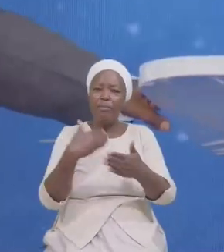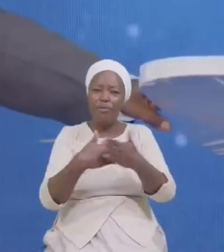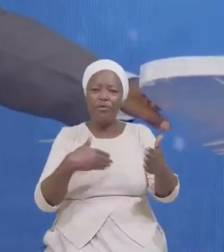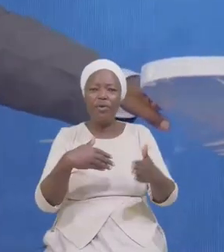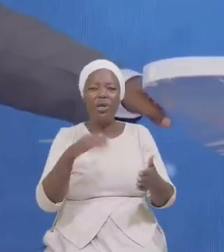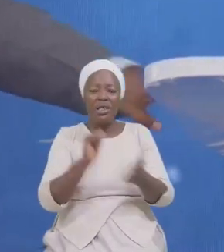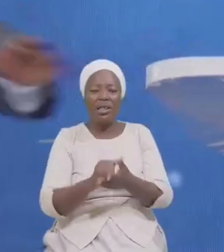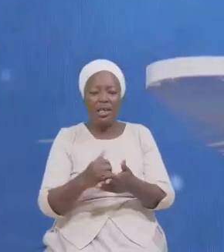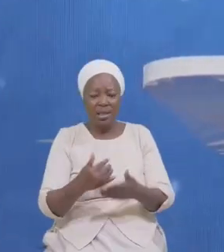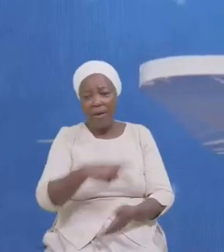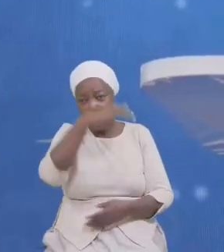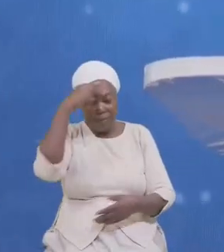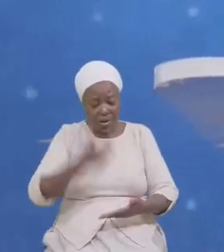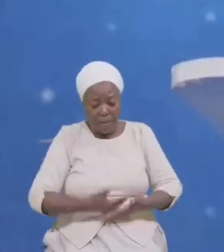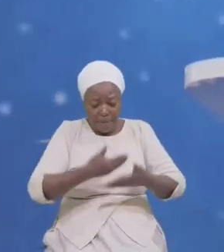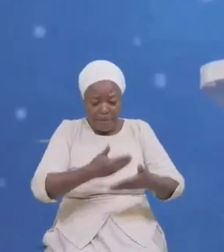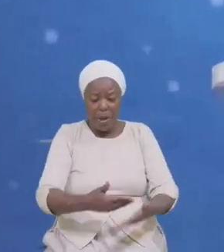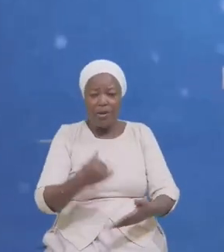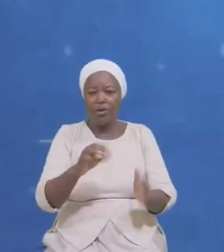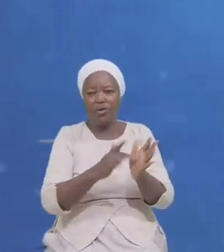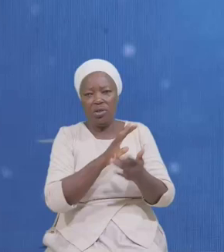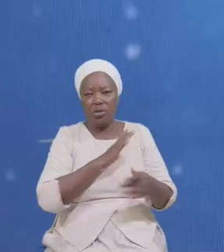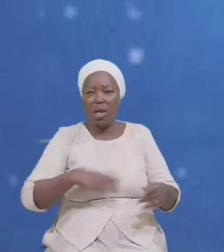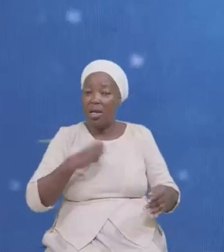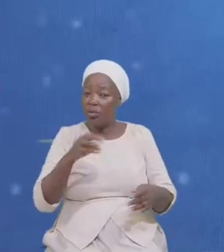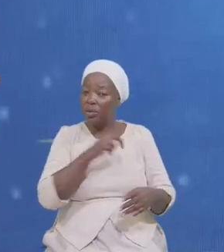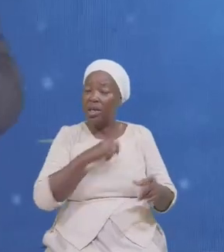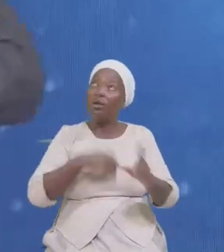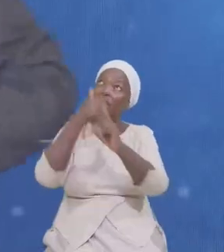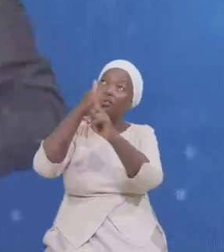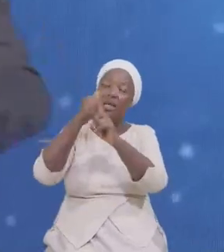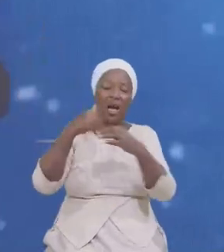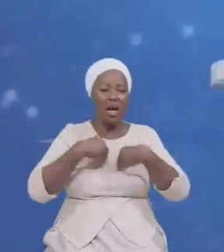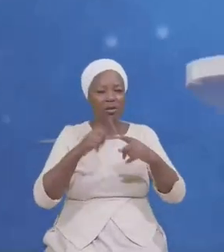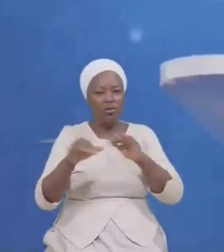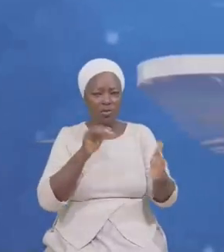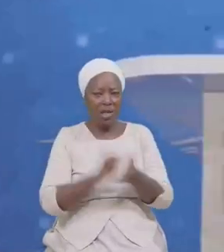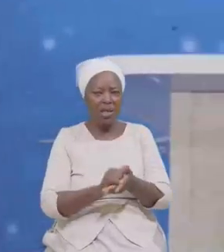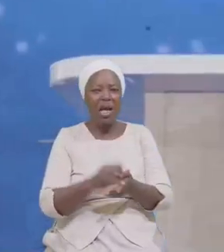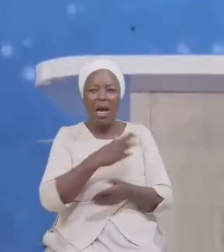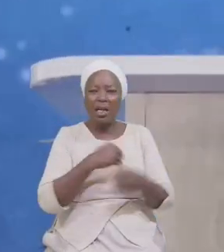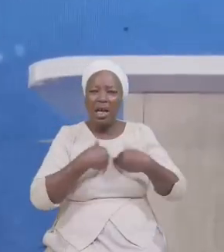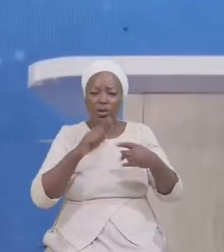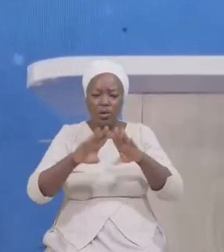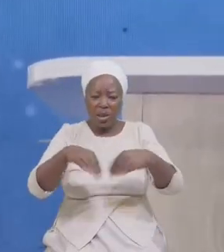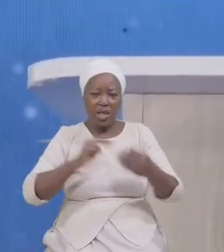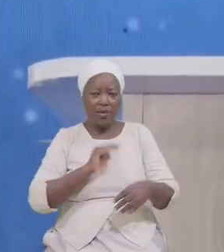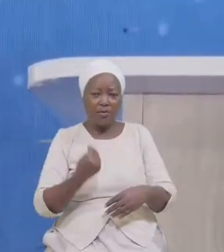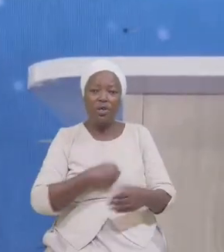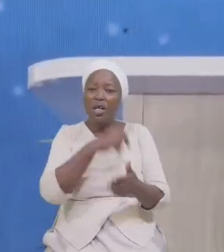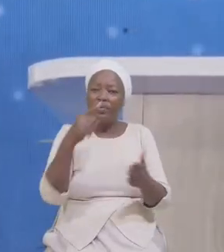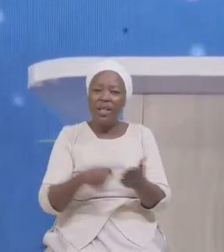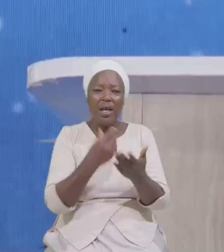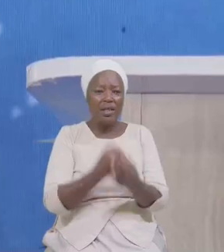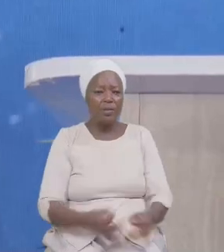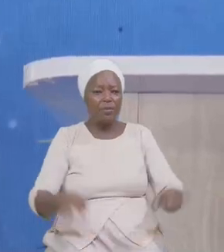naissance virginale qui peut sauver. Ainsi donc, le Seigneur lui-même a dû le faire, a dû donc nous donner cette